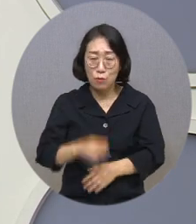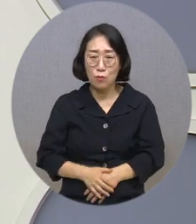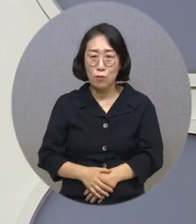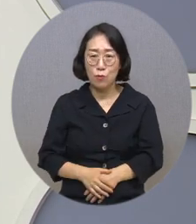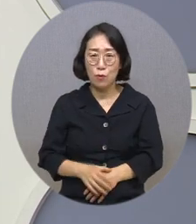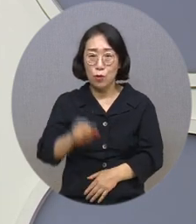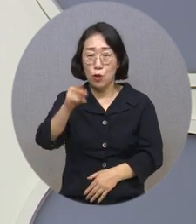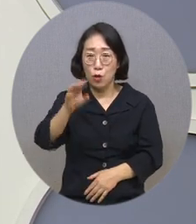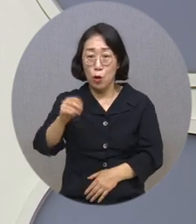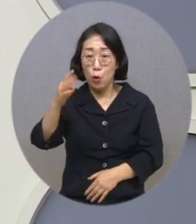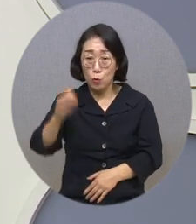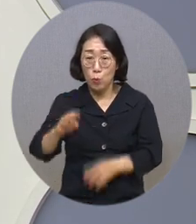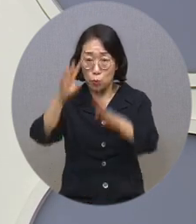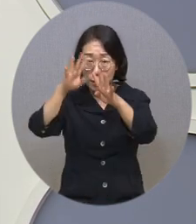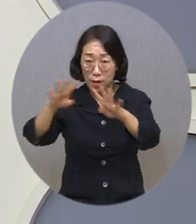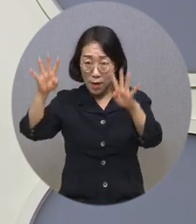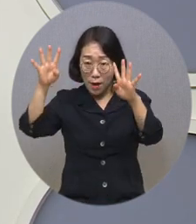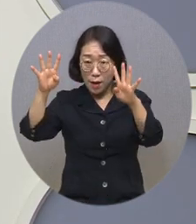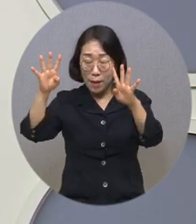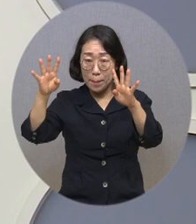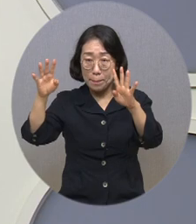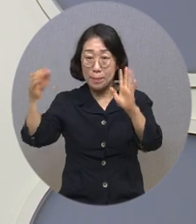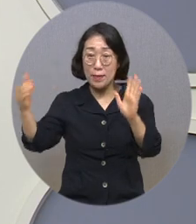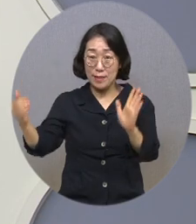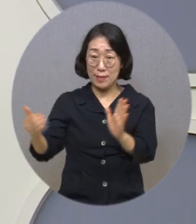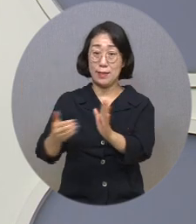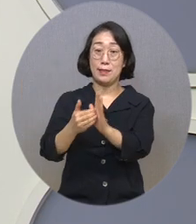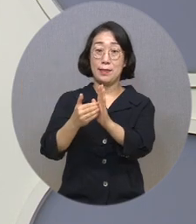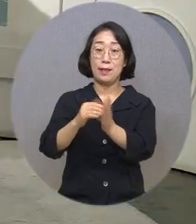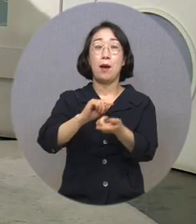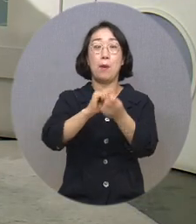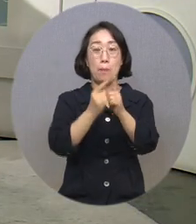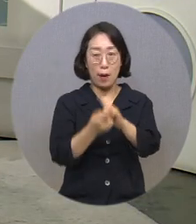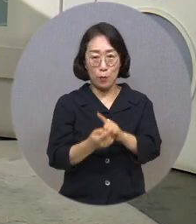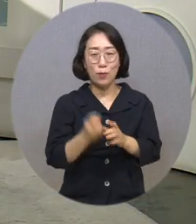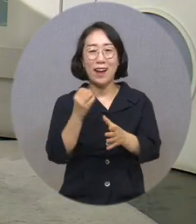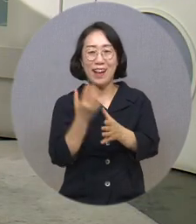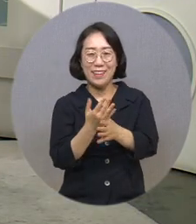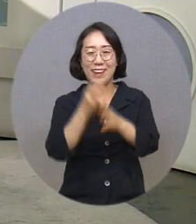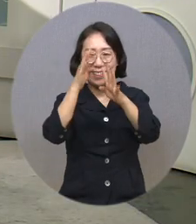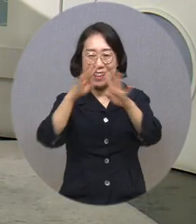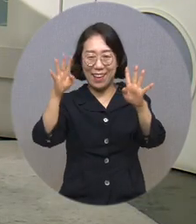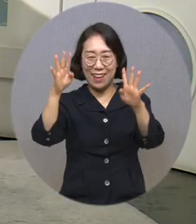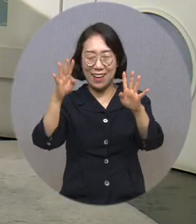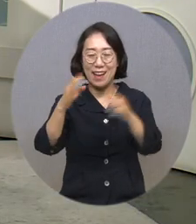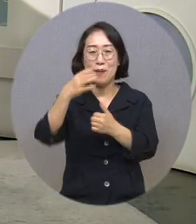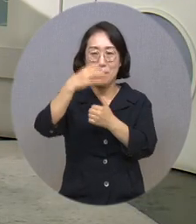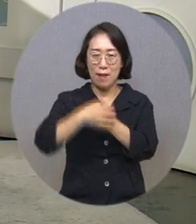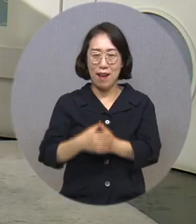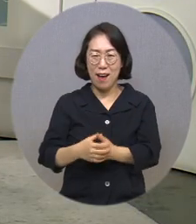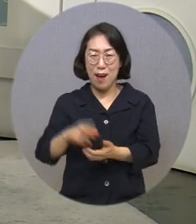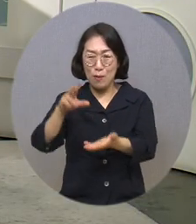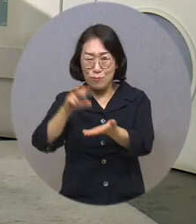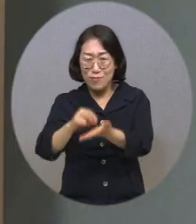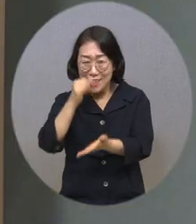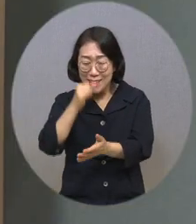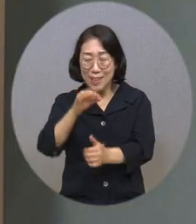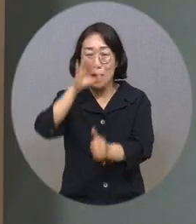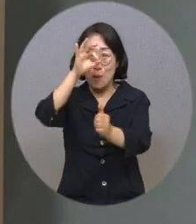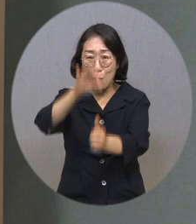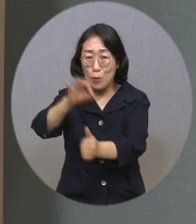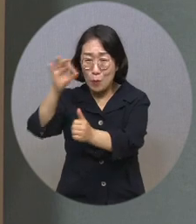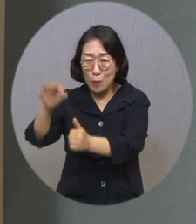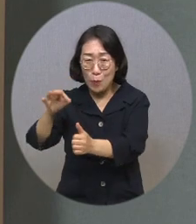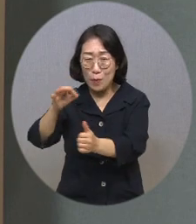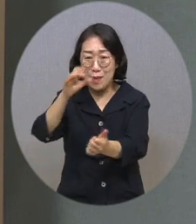거의 끝날 무렵에 제가 이제 안양대학교로 이제 가게 됐습니다. 그러니까 사고대학에만 계속